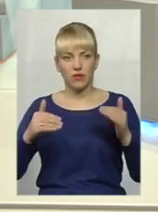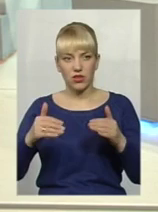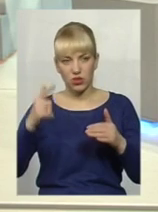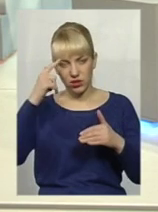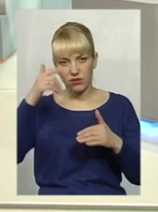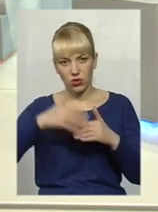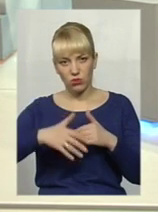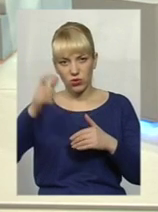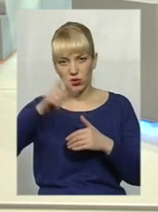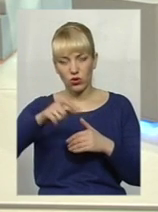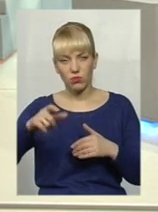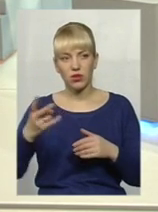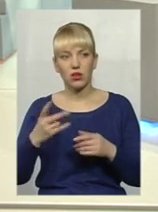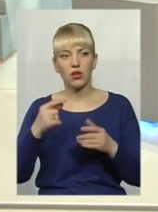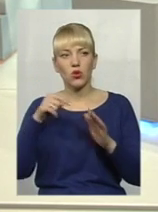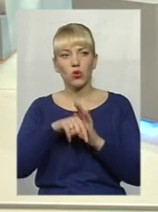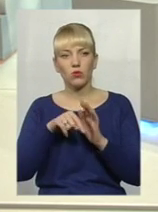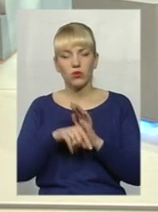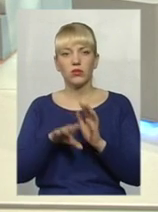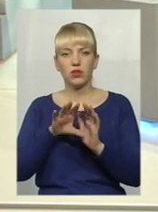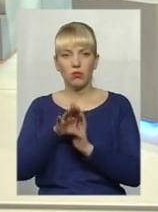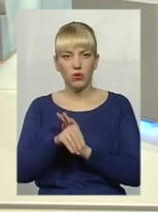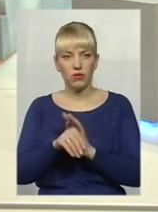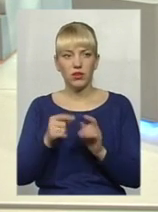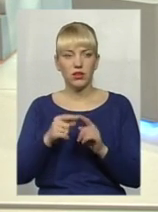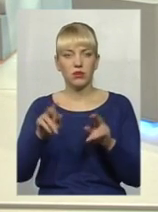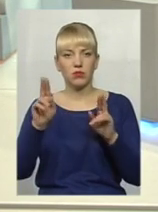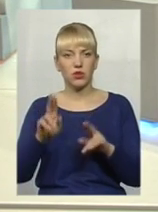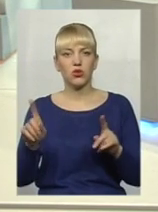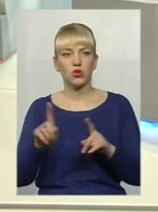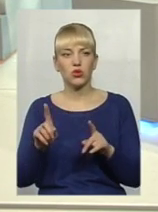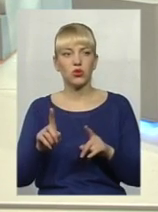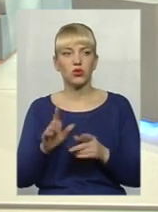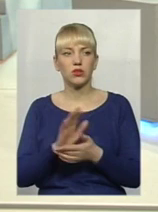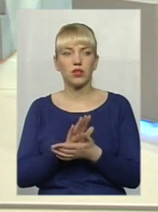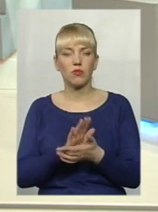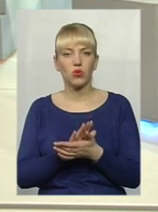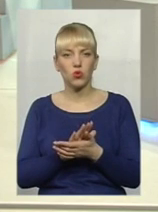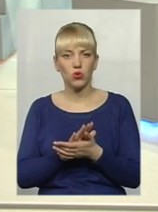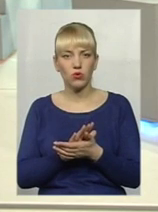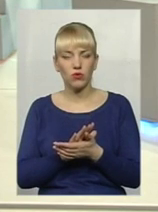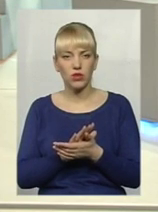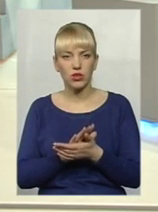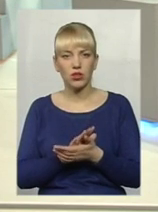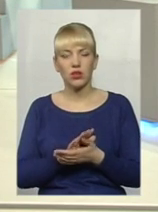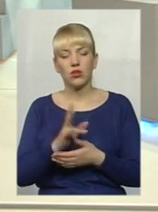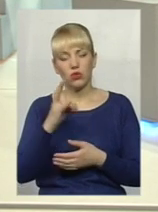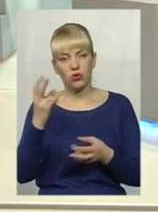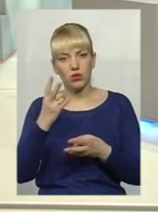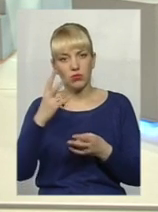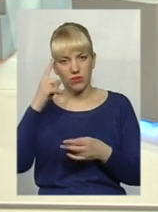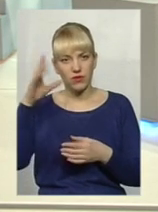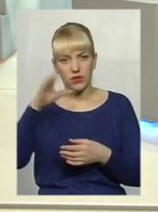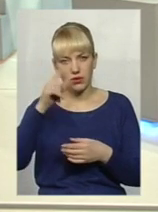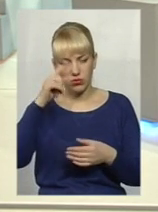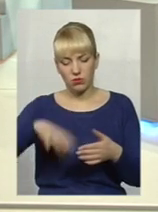Тобто запровадити принципу, що забруднювач платить. Так, так. Але тоді маємо платити всі. Тоді маємо